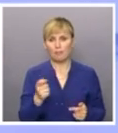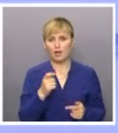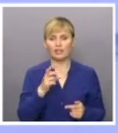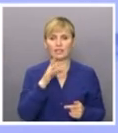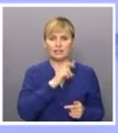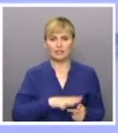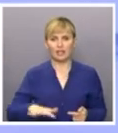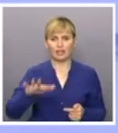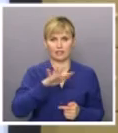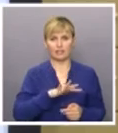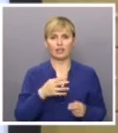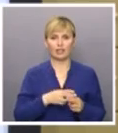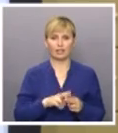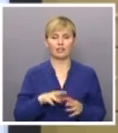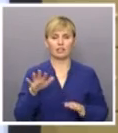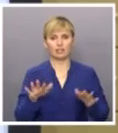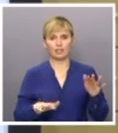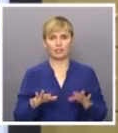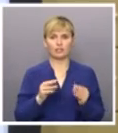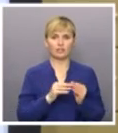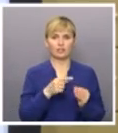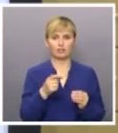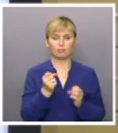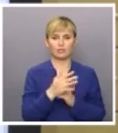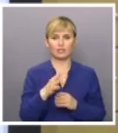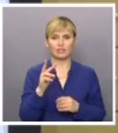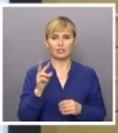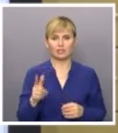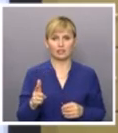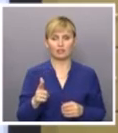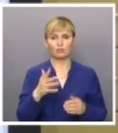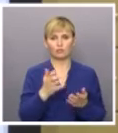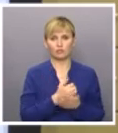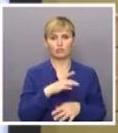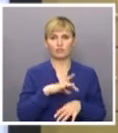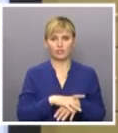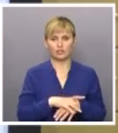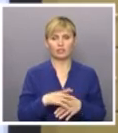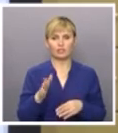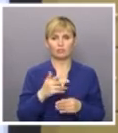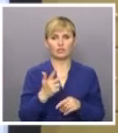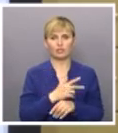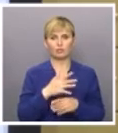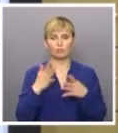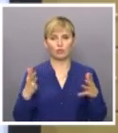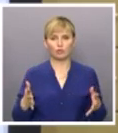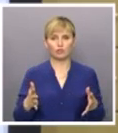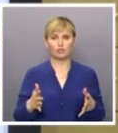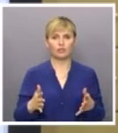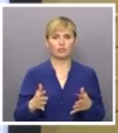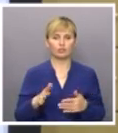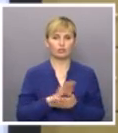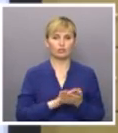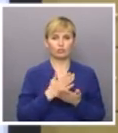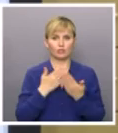естественная продуктивность, там, она колеблется от 10 до 15 килограмм. То есть получаешь фактически рыбы в 3 раза больше. То есть ничего сверхъестественного